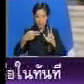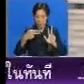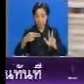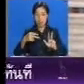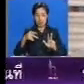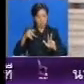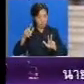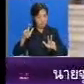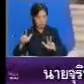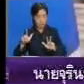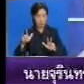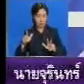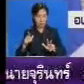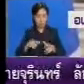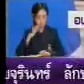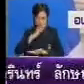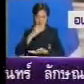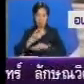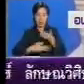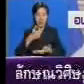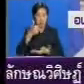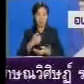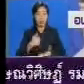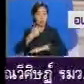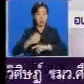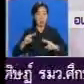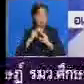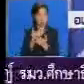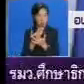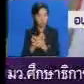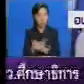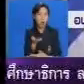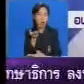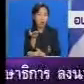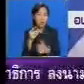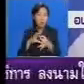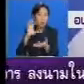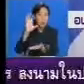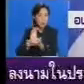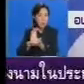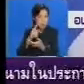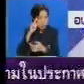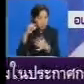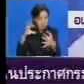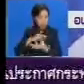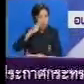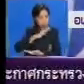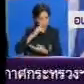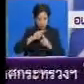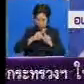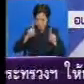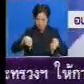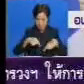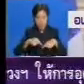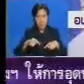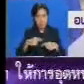ทางด้านคุณกรจติกาวณิชนะครับรัฐมนตรีคลังที่ขอความเห็นชอบกรอบวงเงินนะครับในการเตรียมพร้อมในการออกพันธบัตรออมทรัพย์ไทยเข้มแข็งครั้งที่